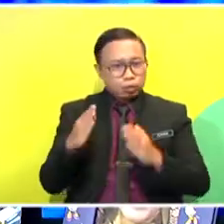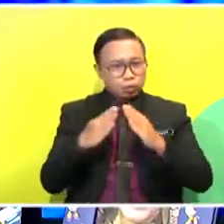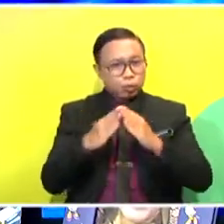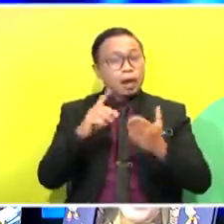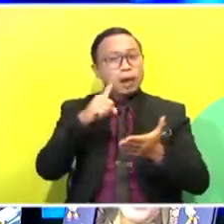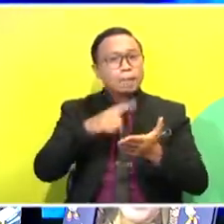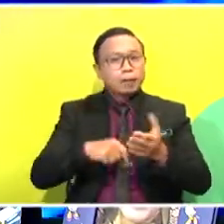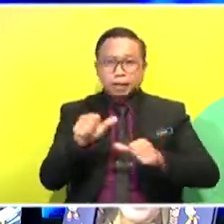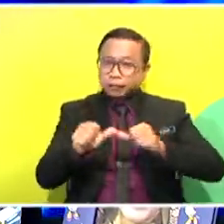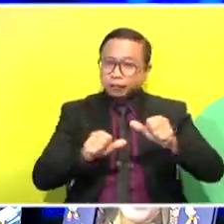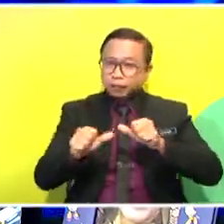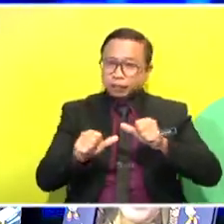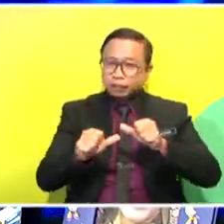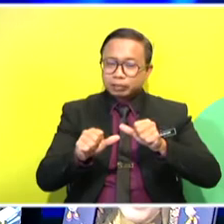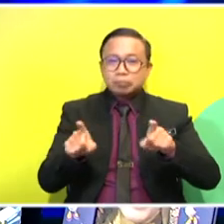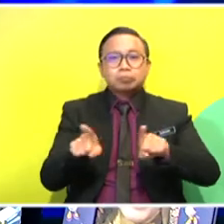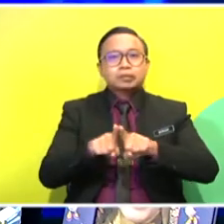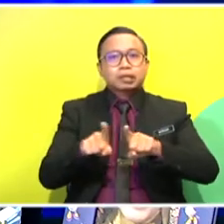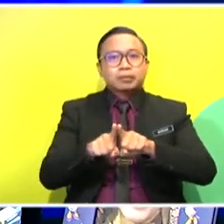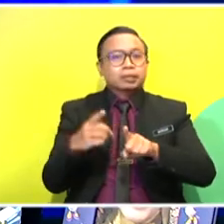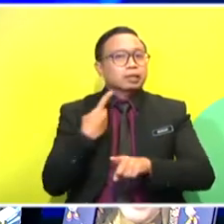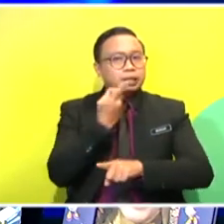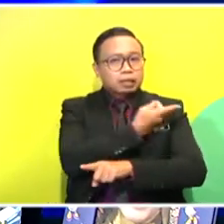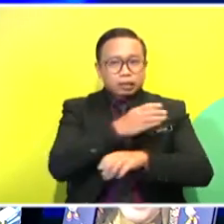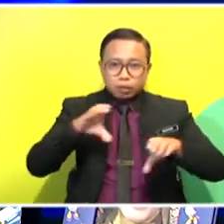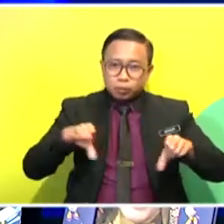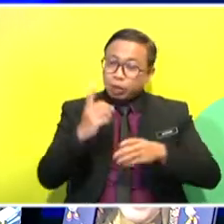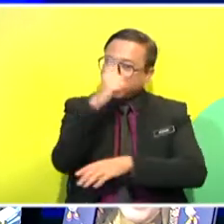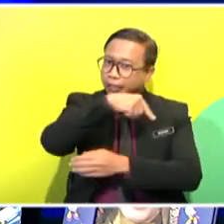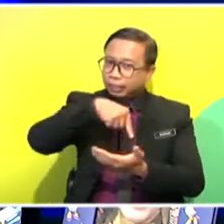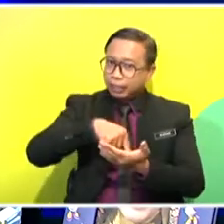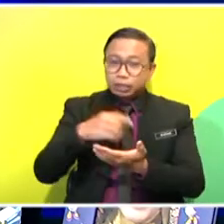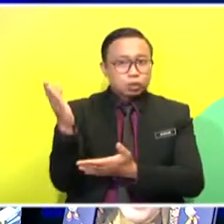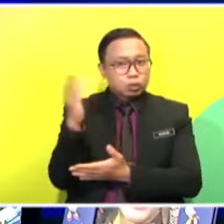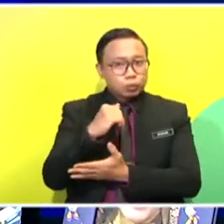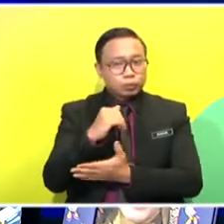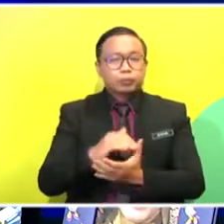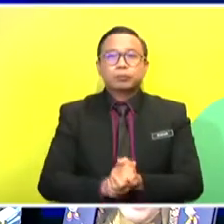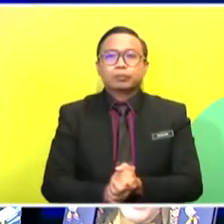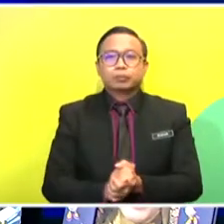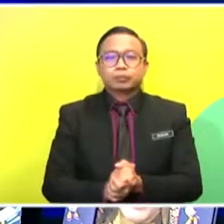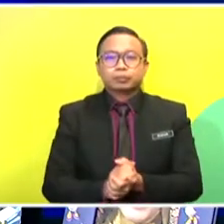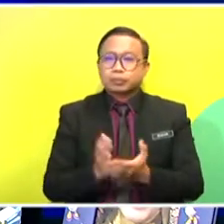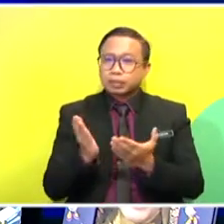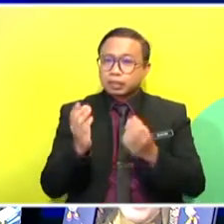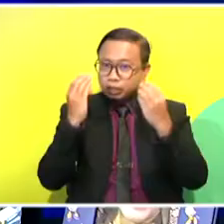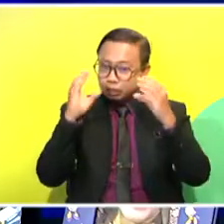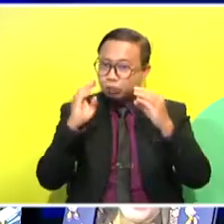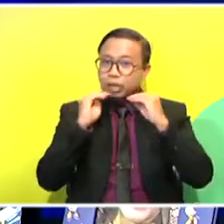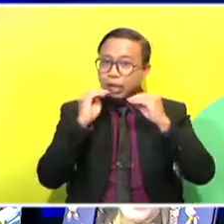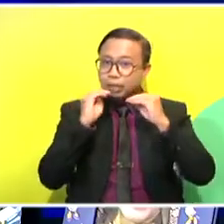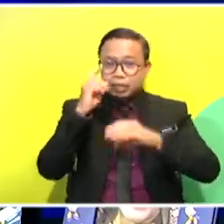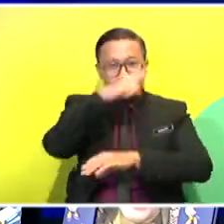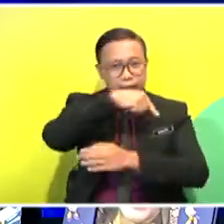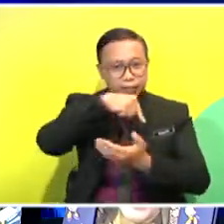apa aktiviti yang akan sama-sama kita lakukan hari ini? Sebelum itu, jom kita nak berkenalan dengan guru yang akan bersama-sama dengan kita pada hari